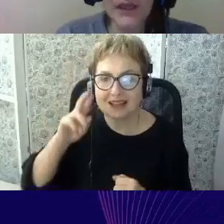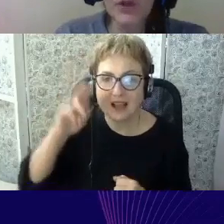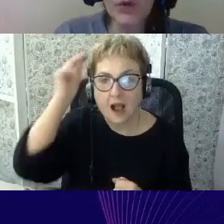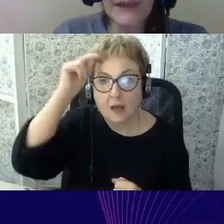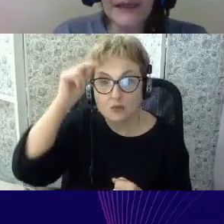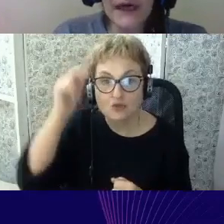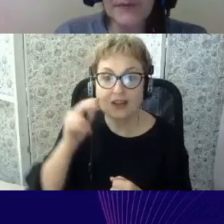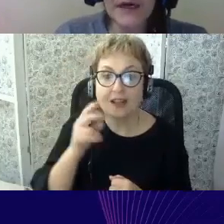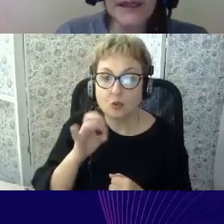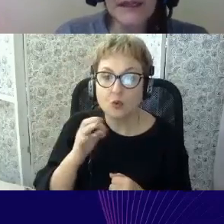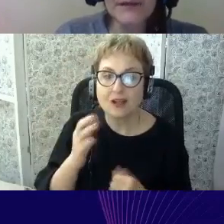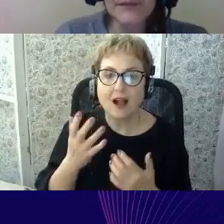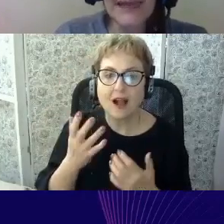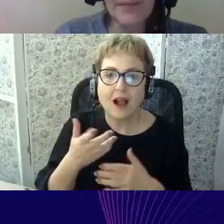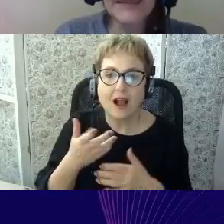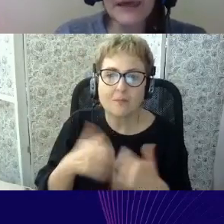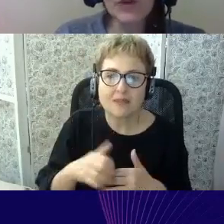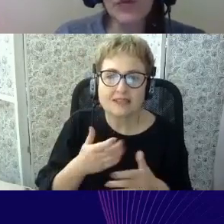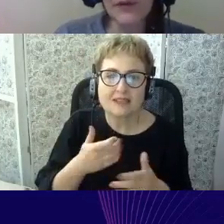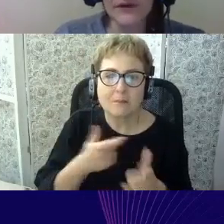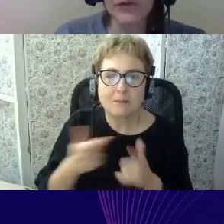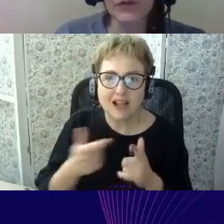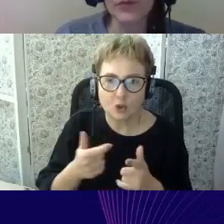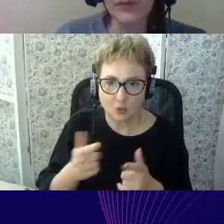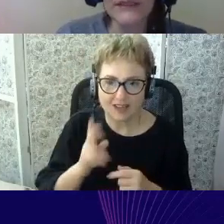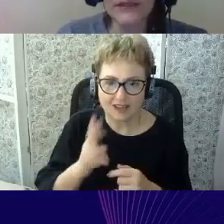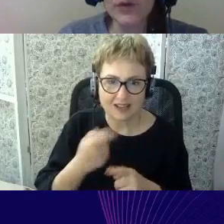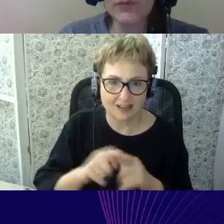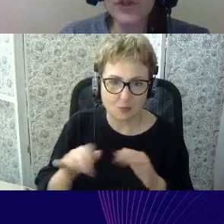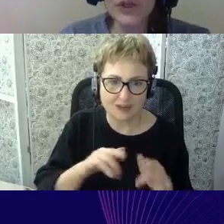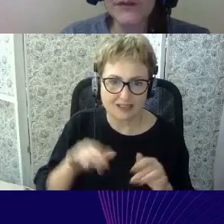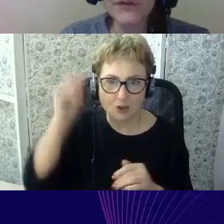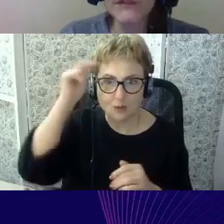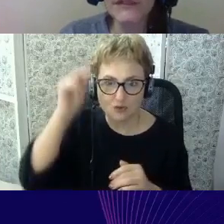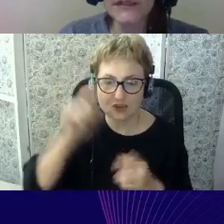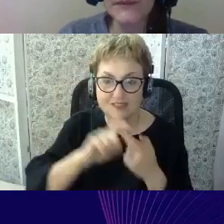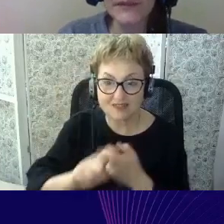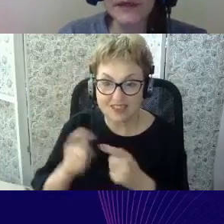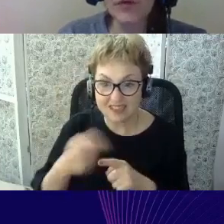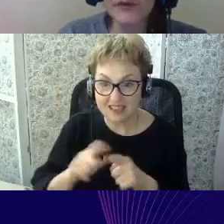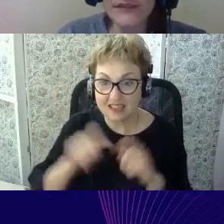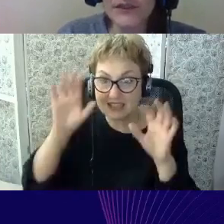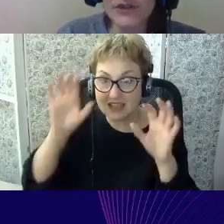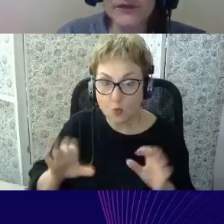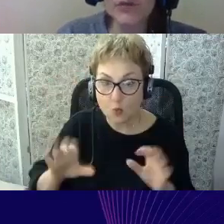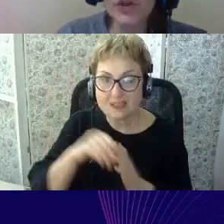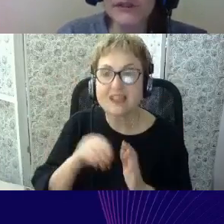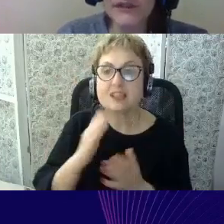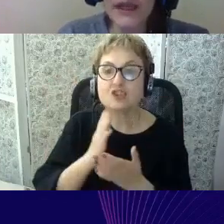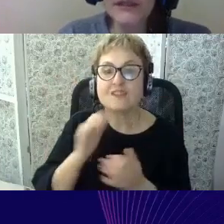обучение, но и как механизм для подготовки к вот этому процессу обучения. В связи с этим закон